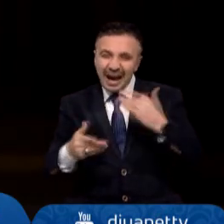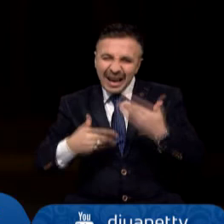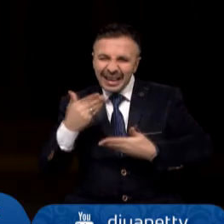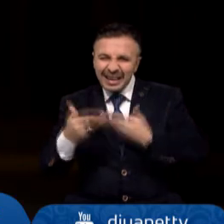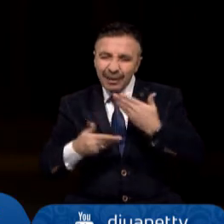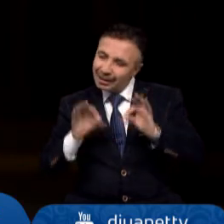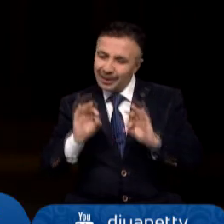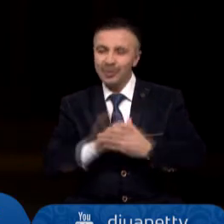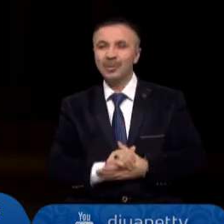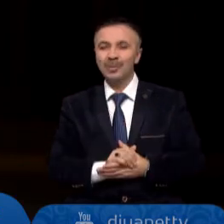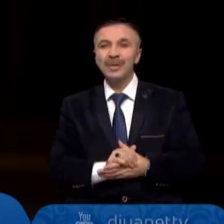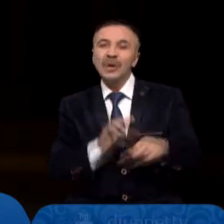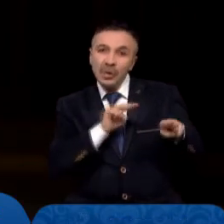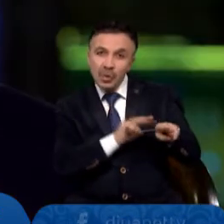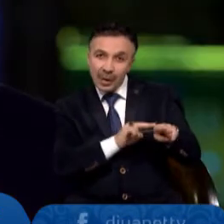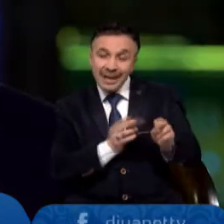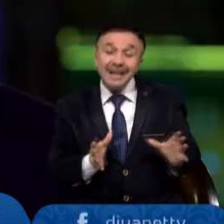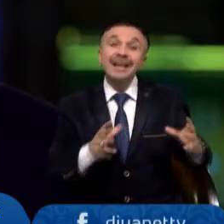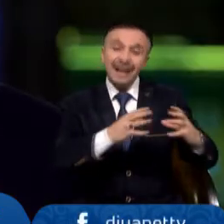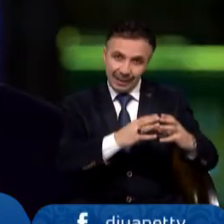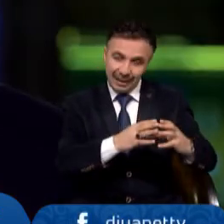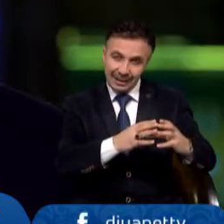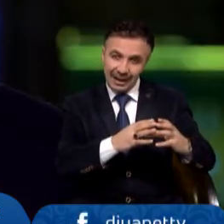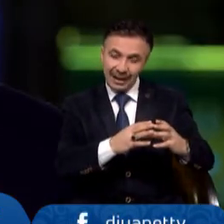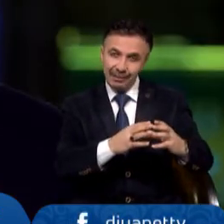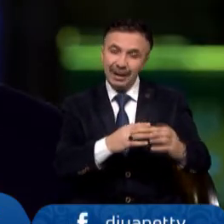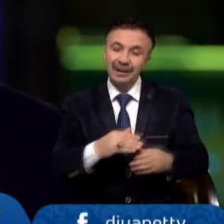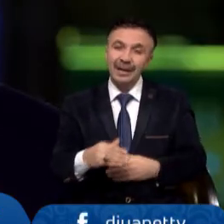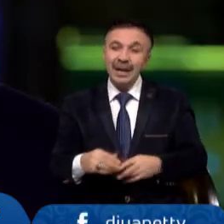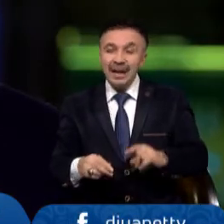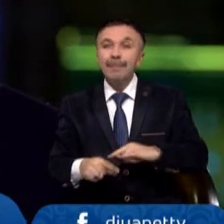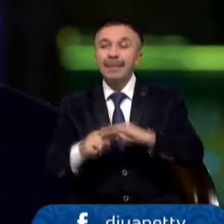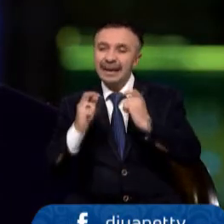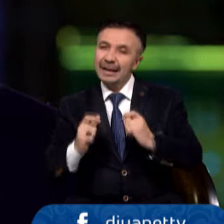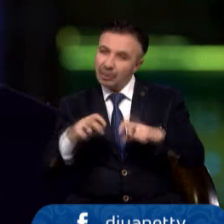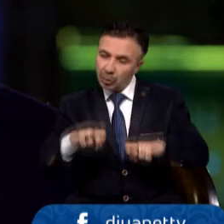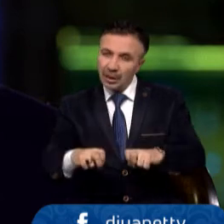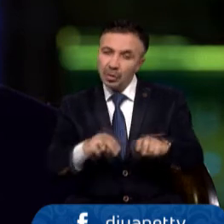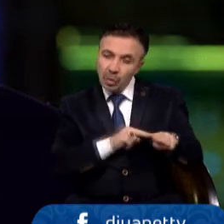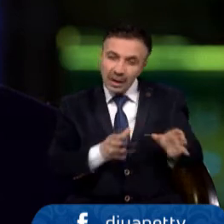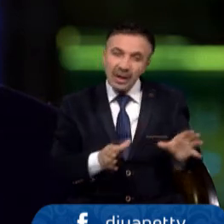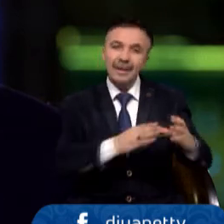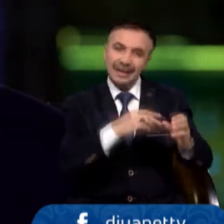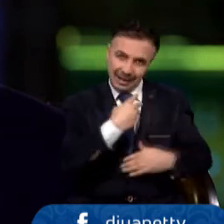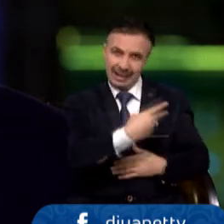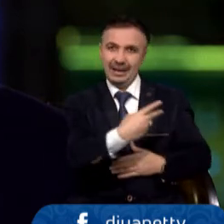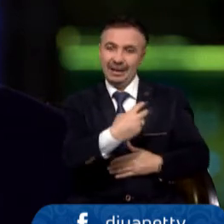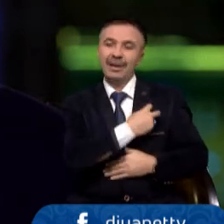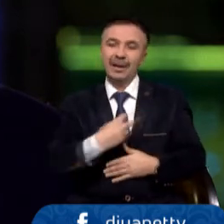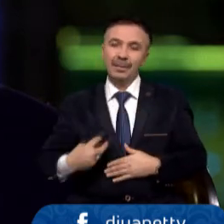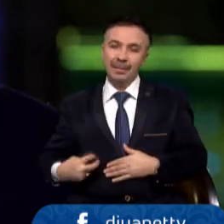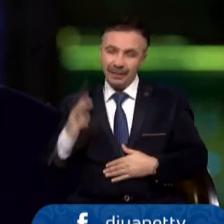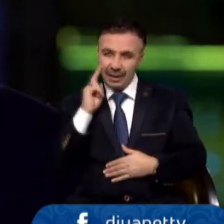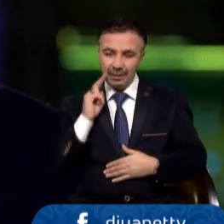başlıyoruz kureyşli Mekke'de oturan Kureyş kabilesine mensup Peygamber